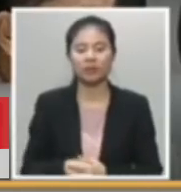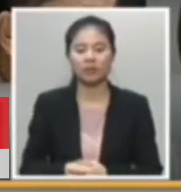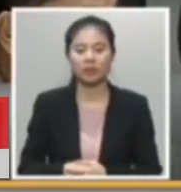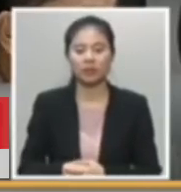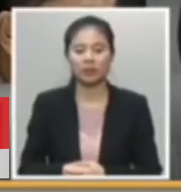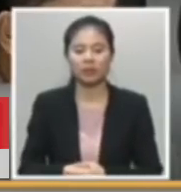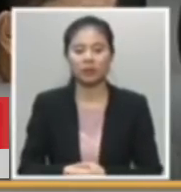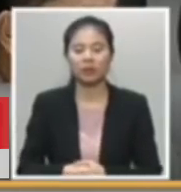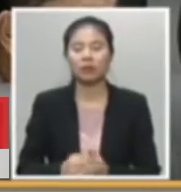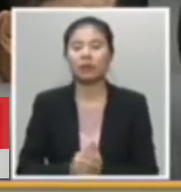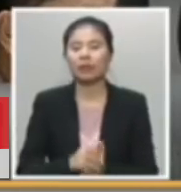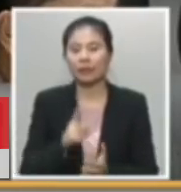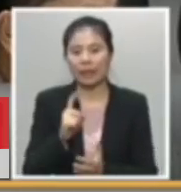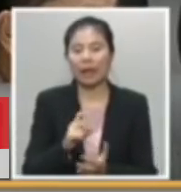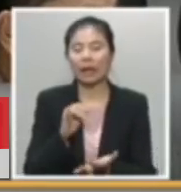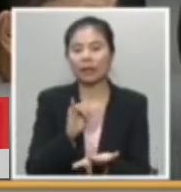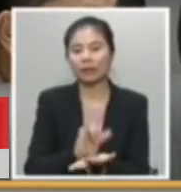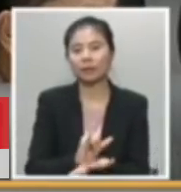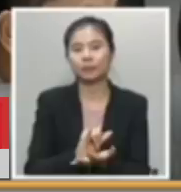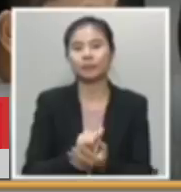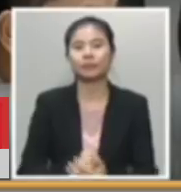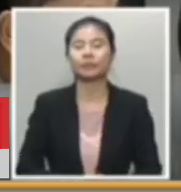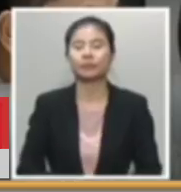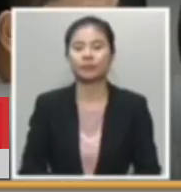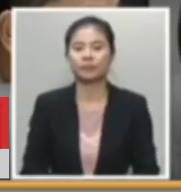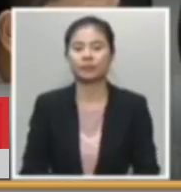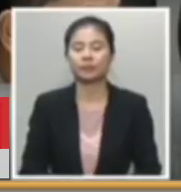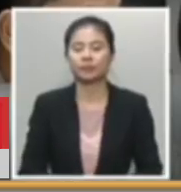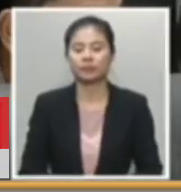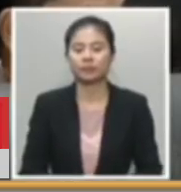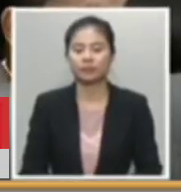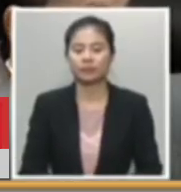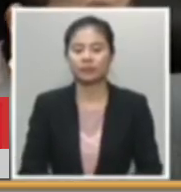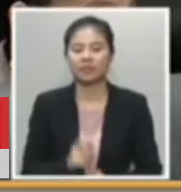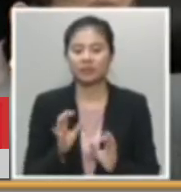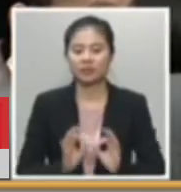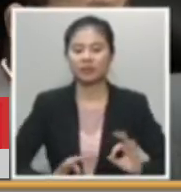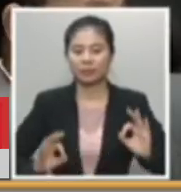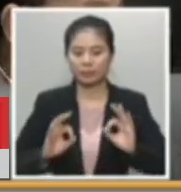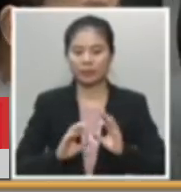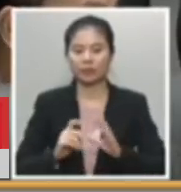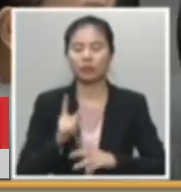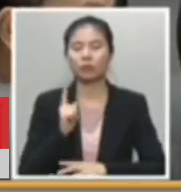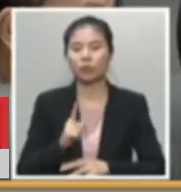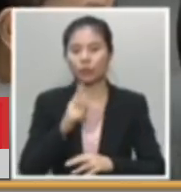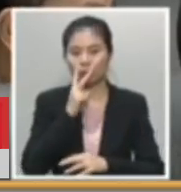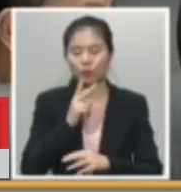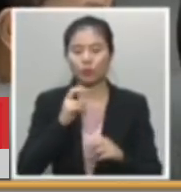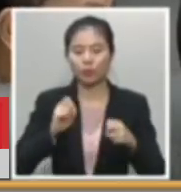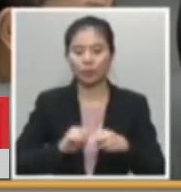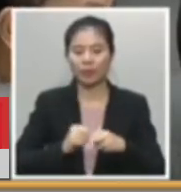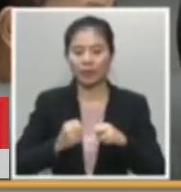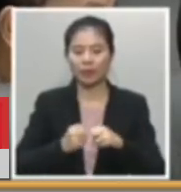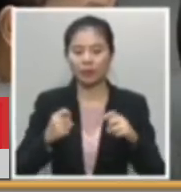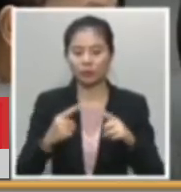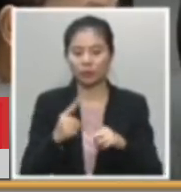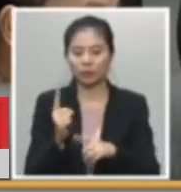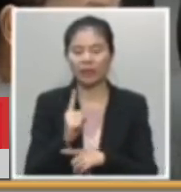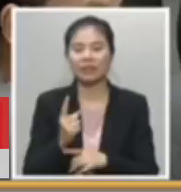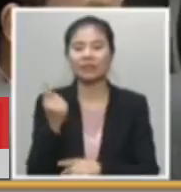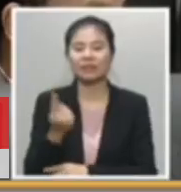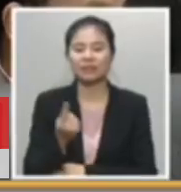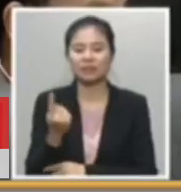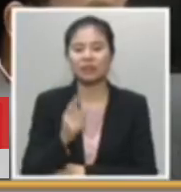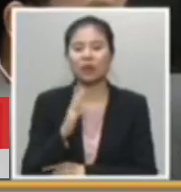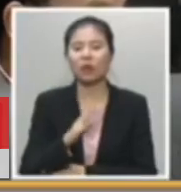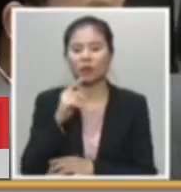งผุแน่นอนเพราะนั้นสิ่งที่จำเป็นสำคัญที่สุดก็คือท่านต้องกลับไปดูว่าปัญหาที่แท้จริงของประเ